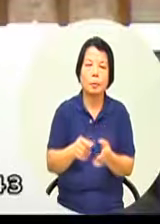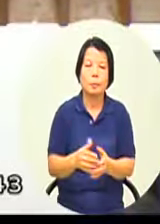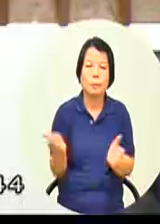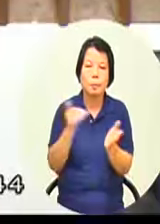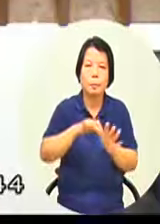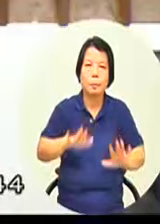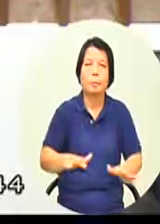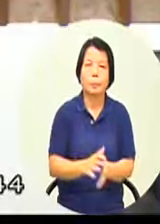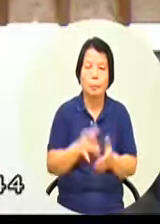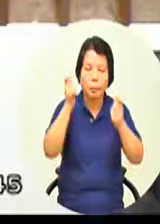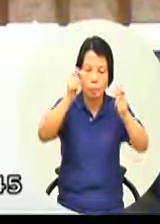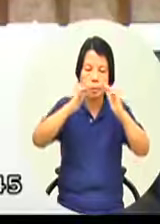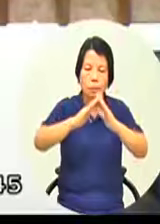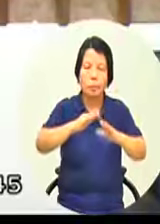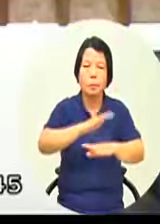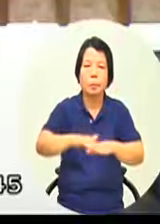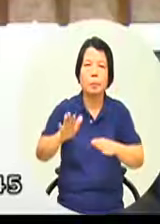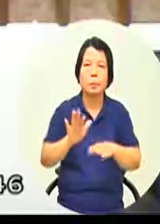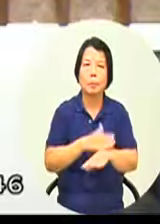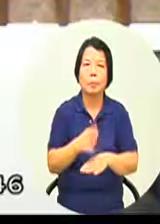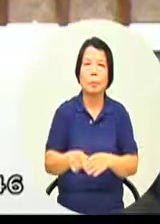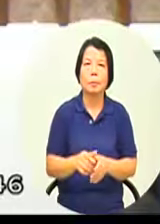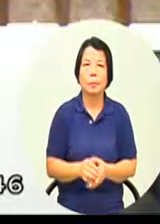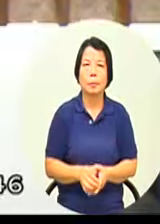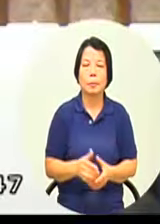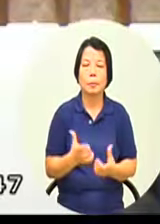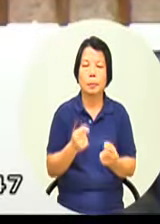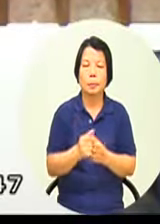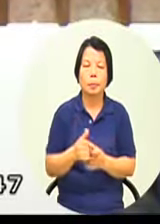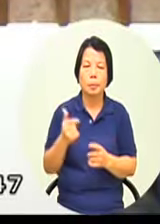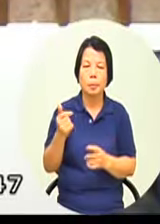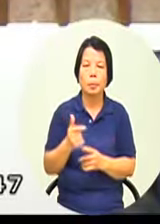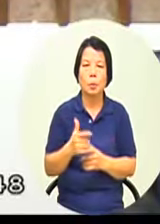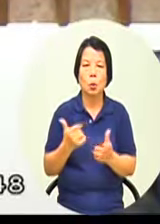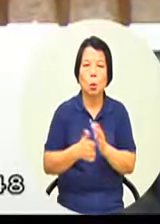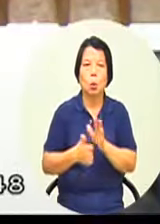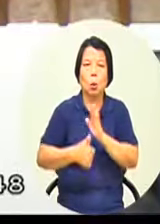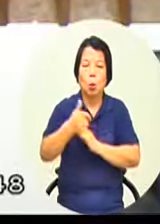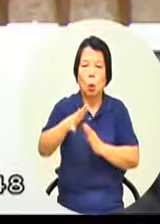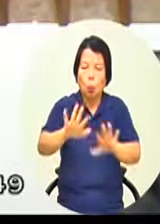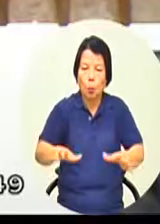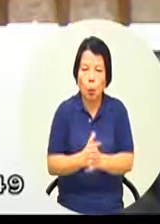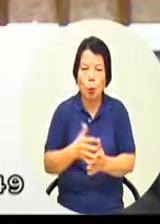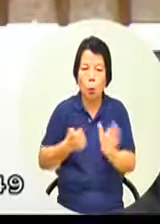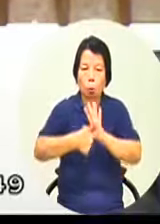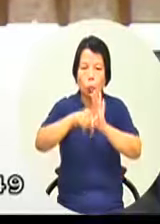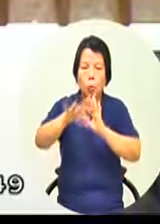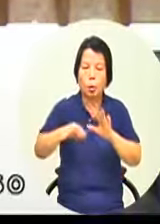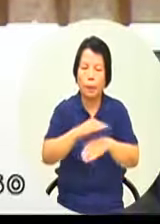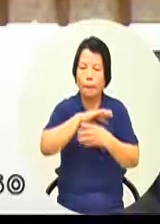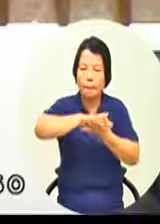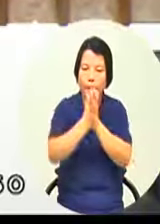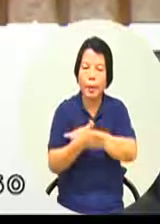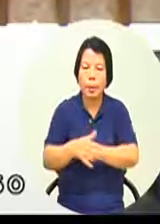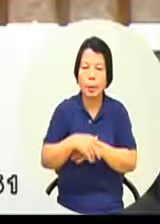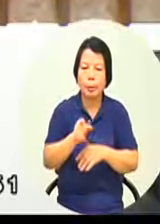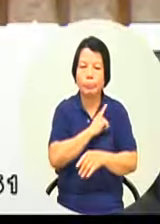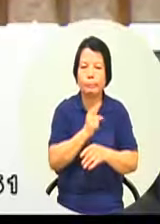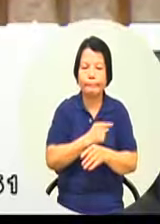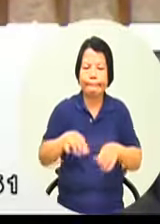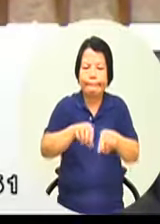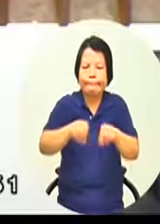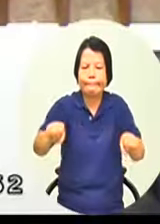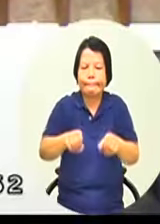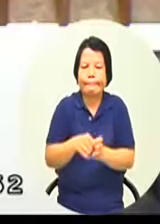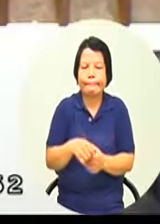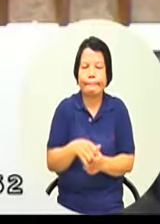高雄市会不会变成那个旗舰变成独木舟？怎么样继续下去？请那个海洋局长回答。 啊，请